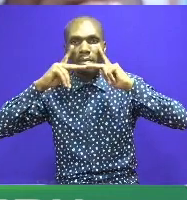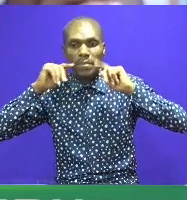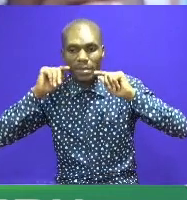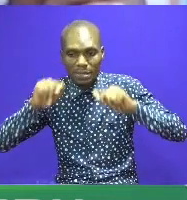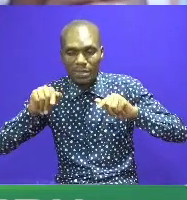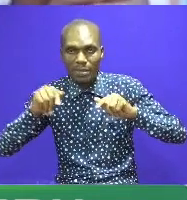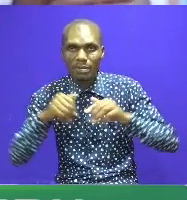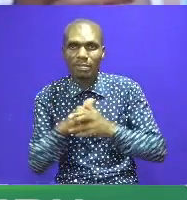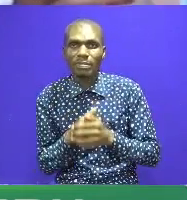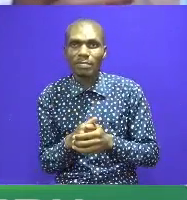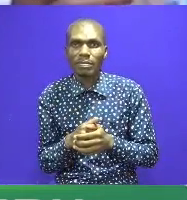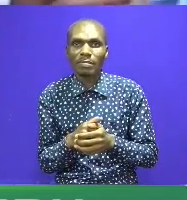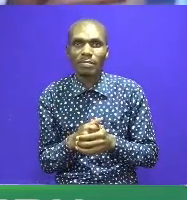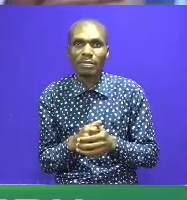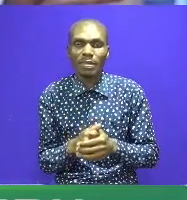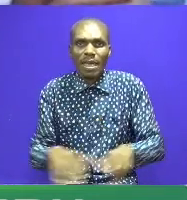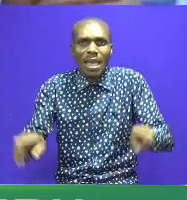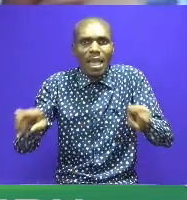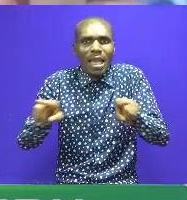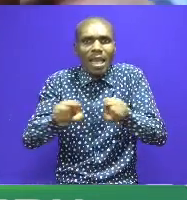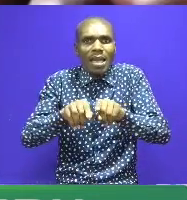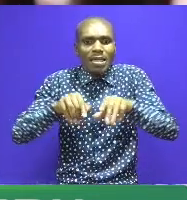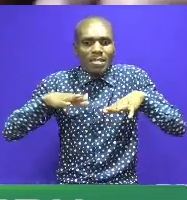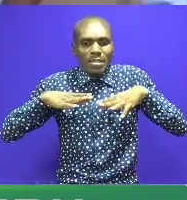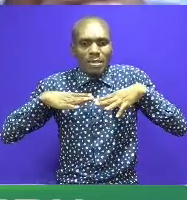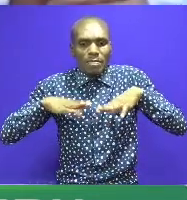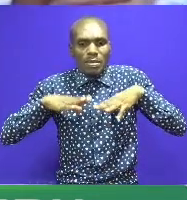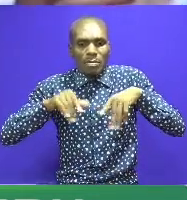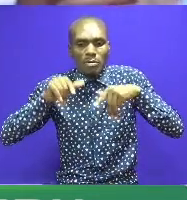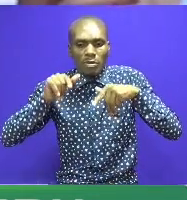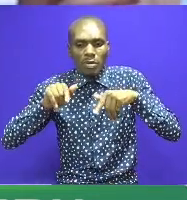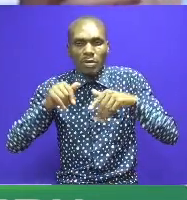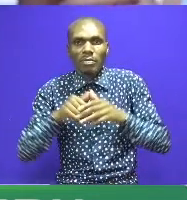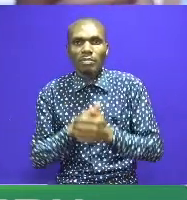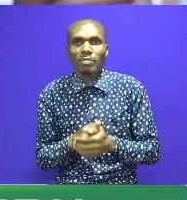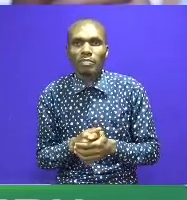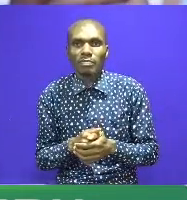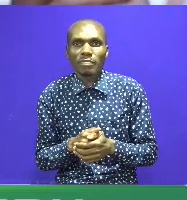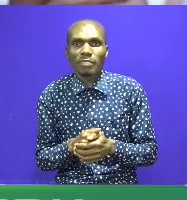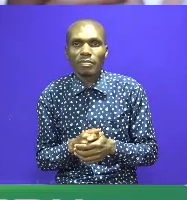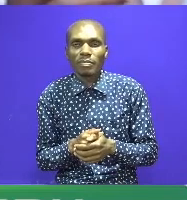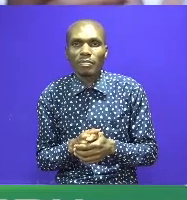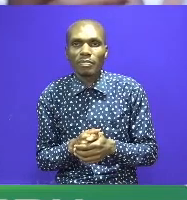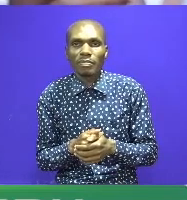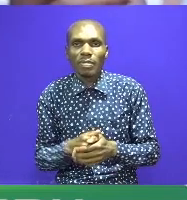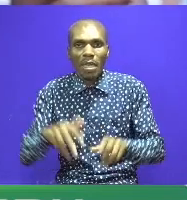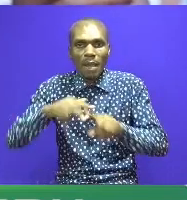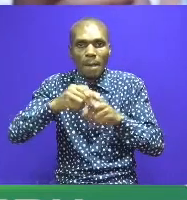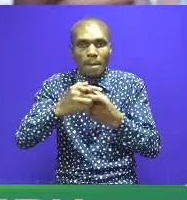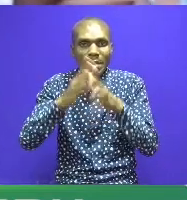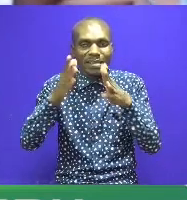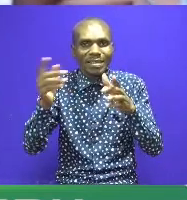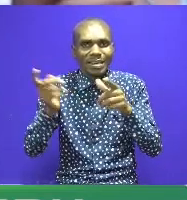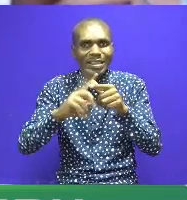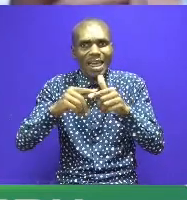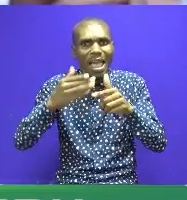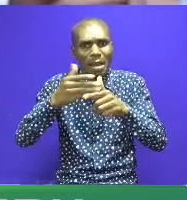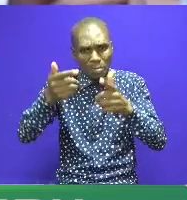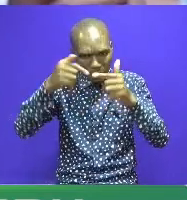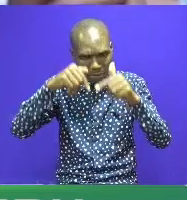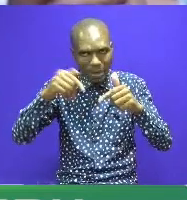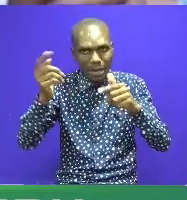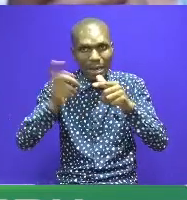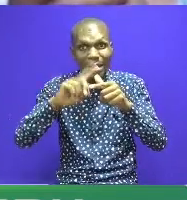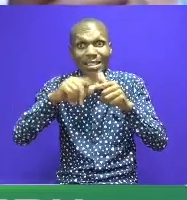etuna abantu ba babugitenga masinte kiye nturende kerego togo